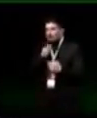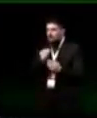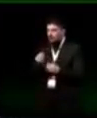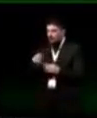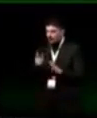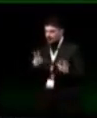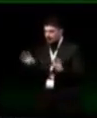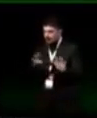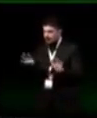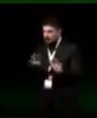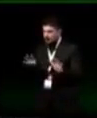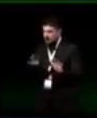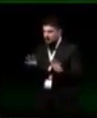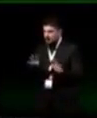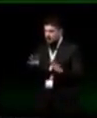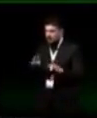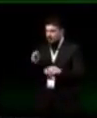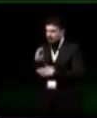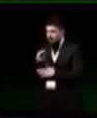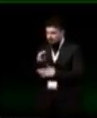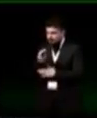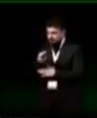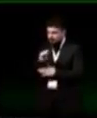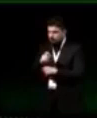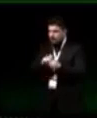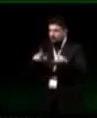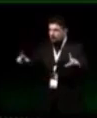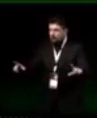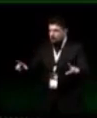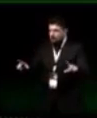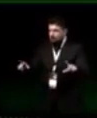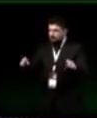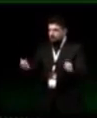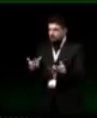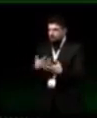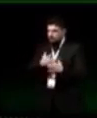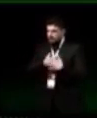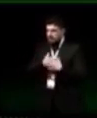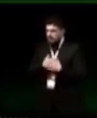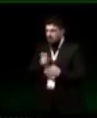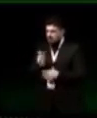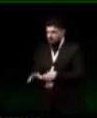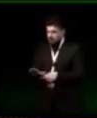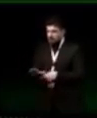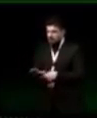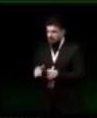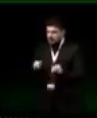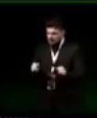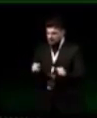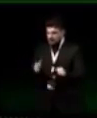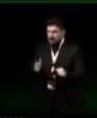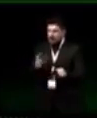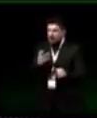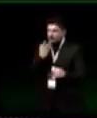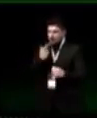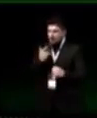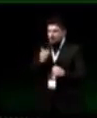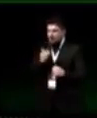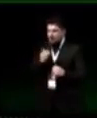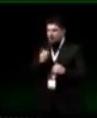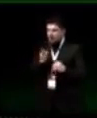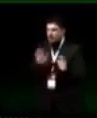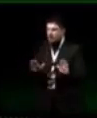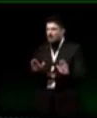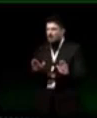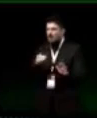chiedono il bonus dei diciottenni. Figuriamoci se io non sono favorevole al bonus cultura dei diciottenni. Ma pensando a quell'espressione ragazzi del 99 mi è venuto